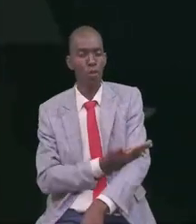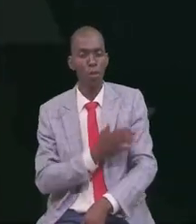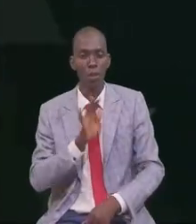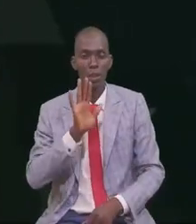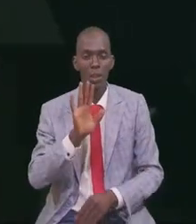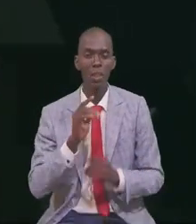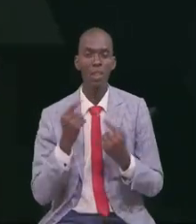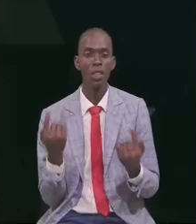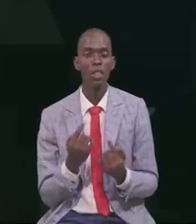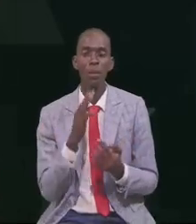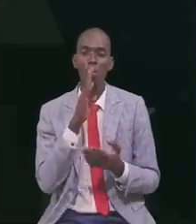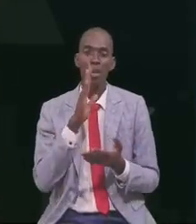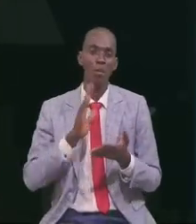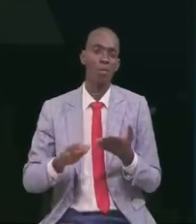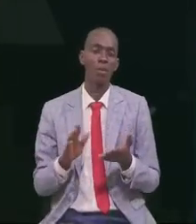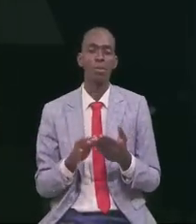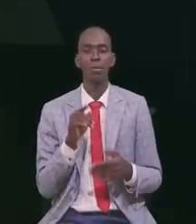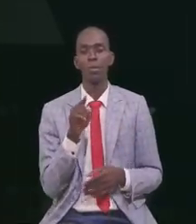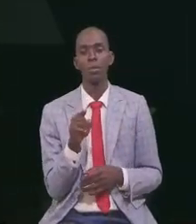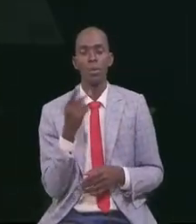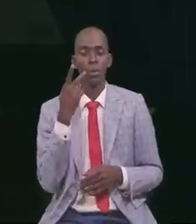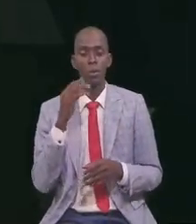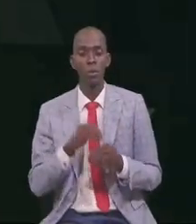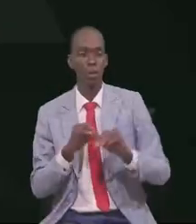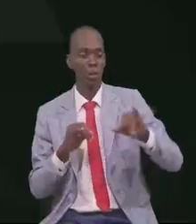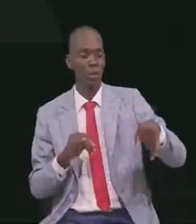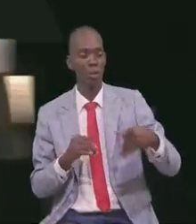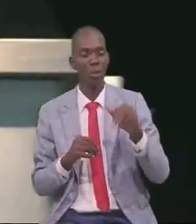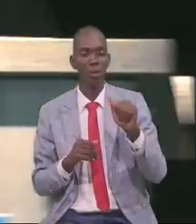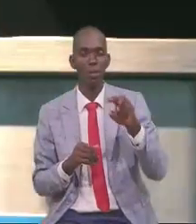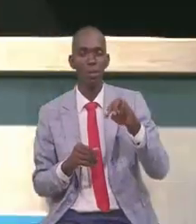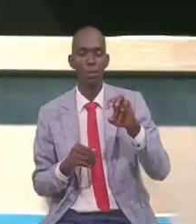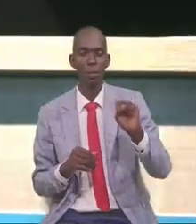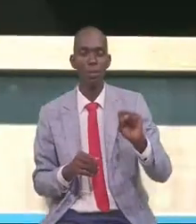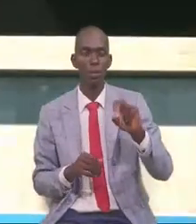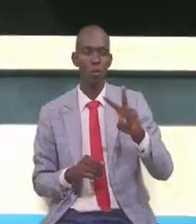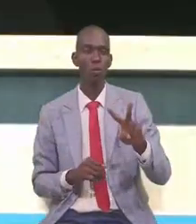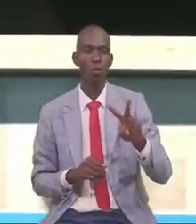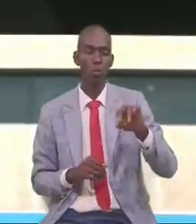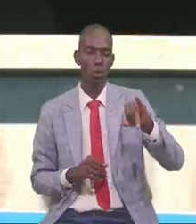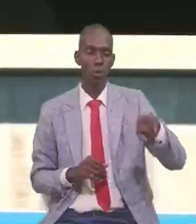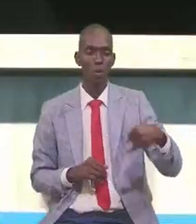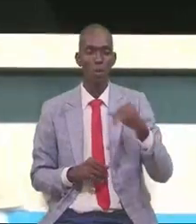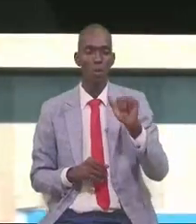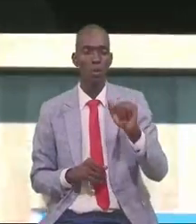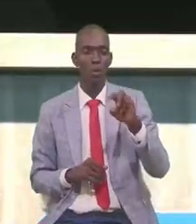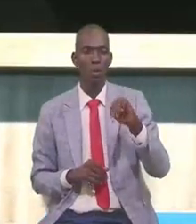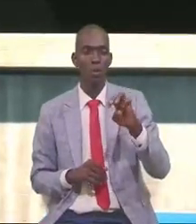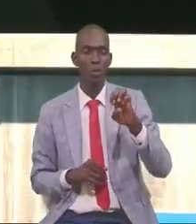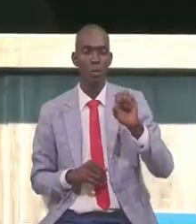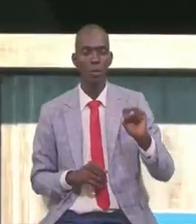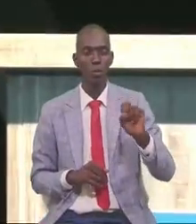sont pardonnés. » Voyons Jacques au chapitre 2. En Jacques 2, je vous lis le